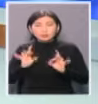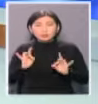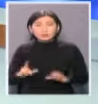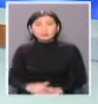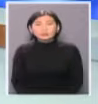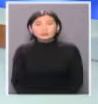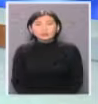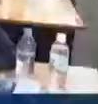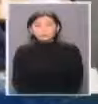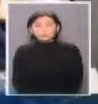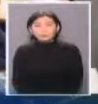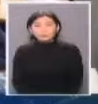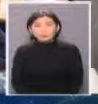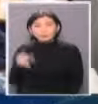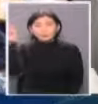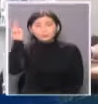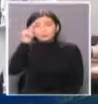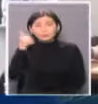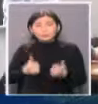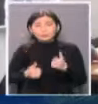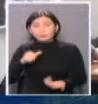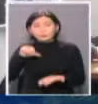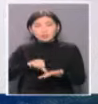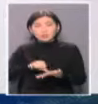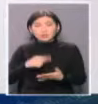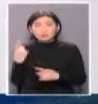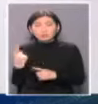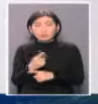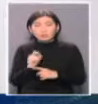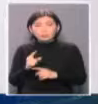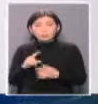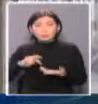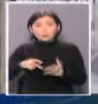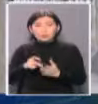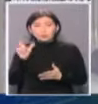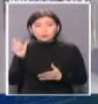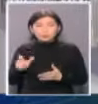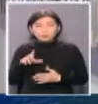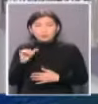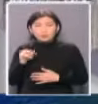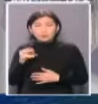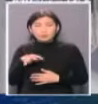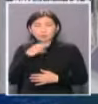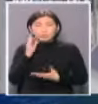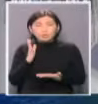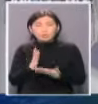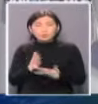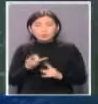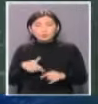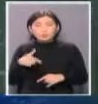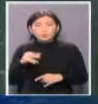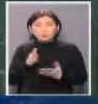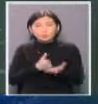жалғастырсын. Білімділер бәйгесіне қатысушылардың бірі 11-ші сынып оқушысы Сабина Әбілбашарова. Ол